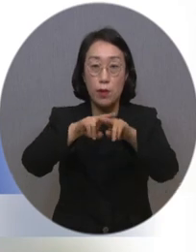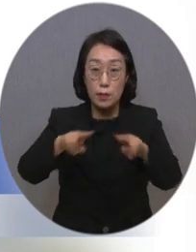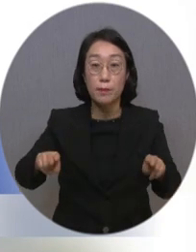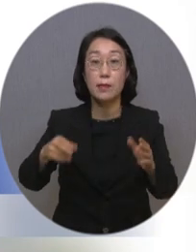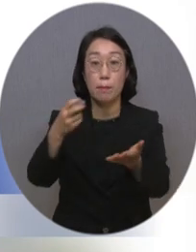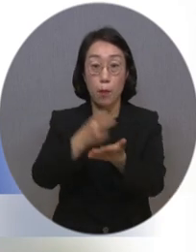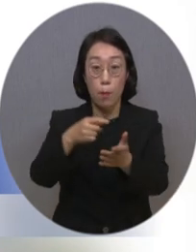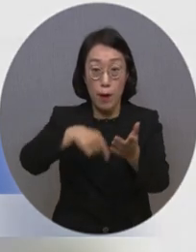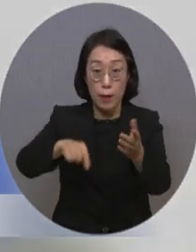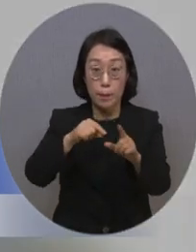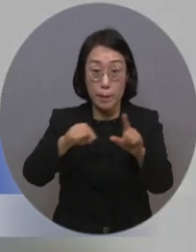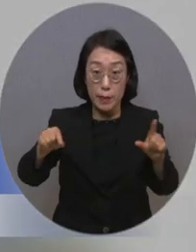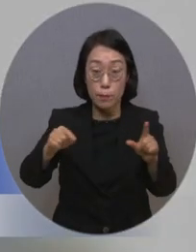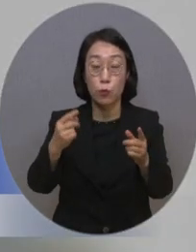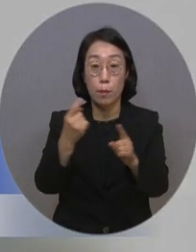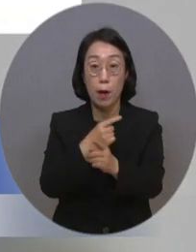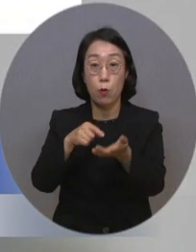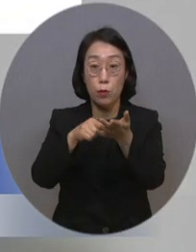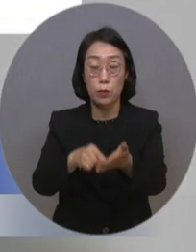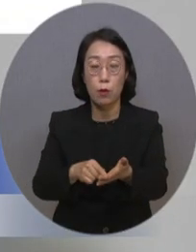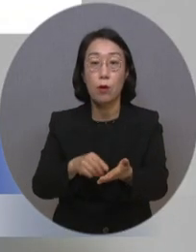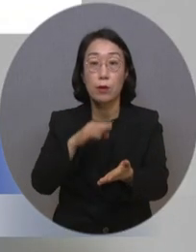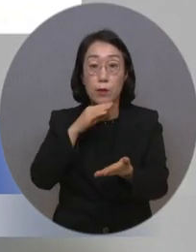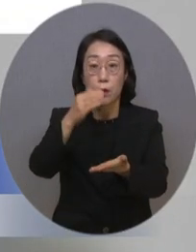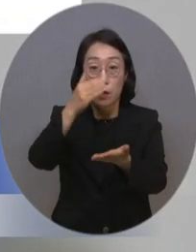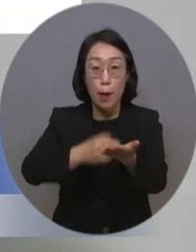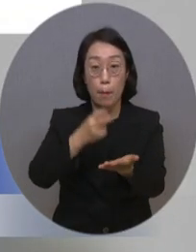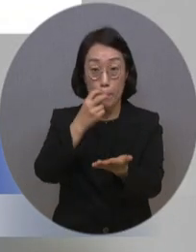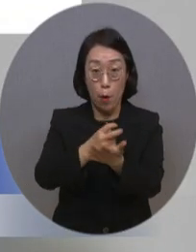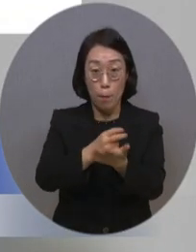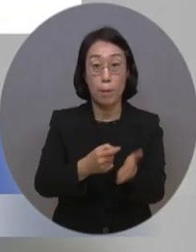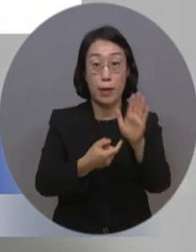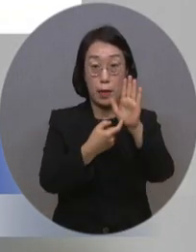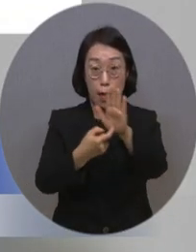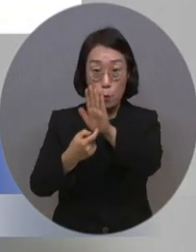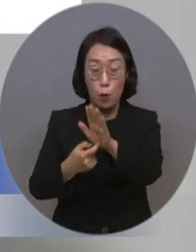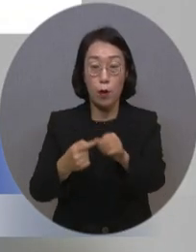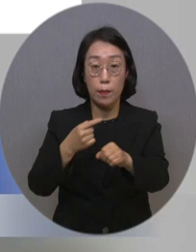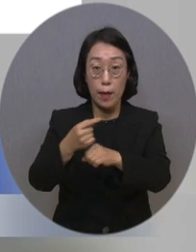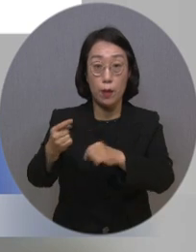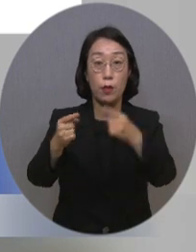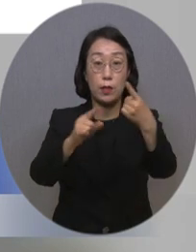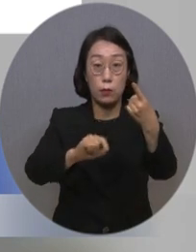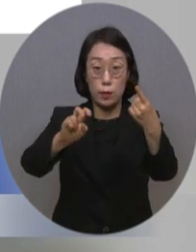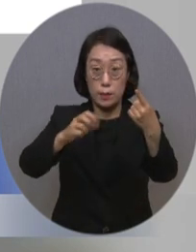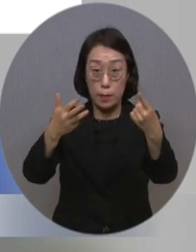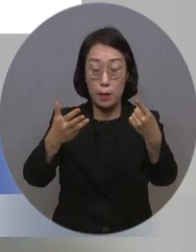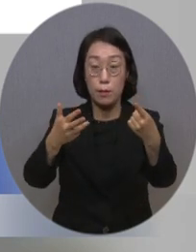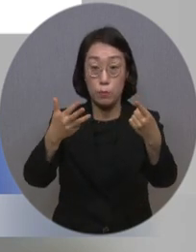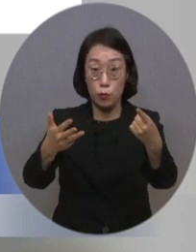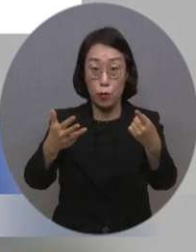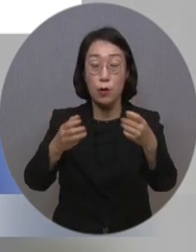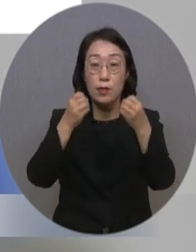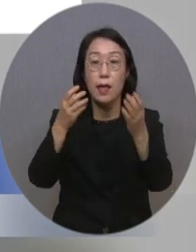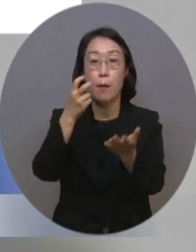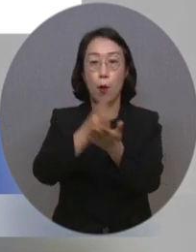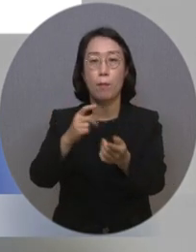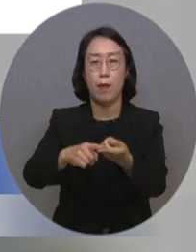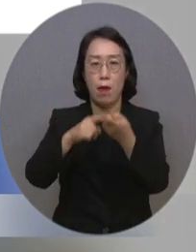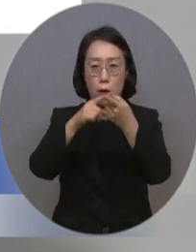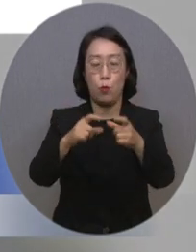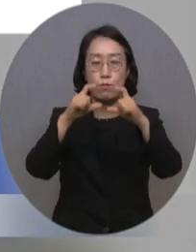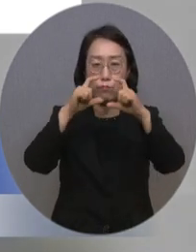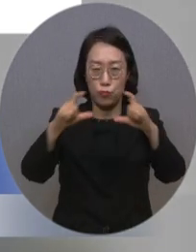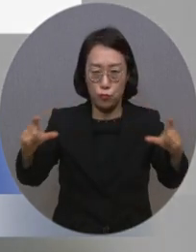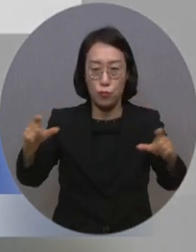일부 개정안을 마련해 이달 28일까지 입법 예고하고 내년 1월 28일부터는 개정된 법률이 시행될